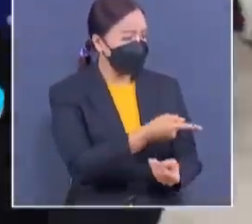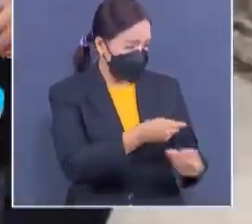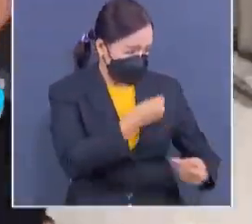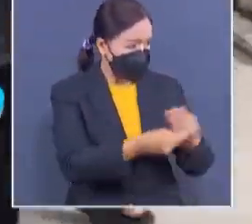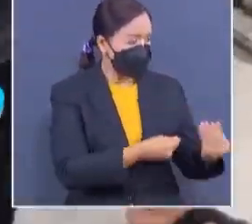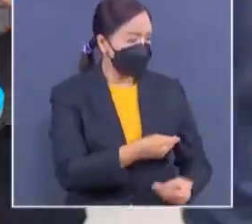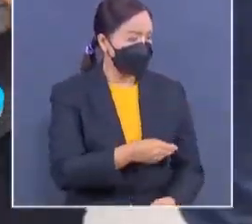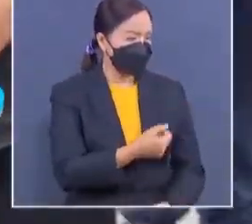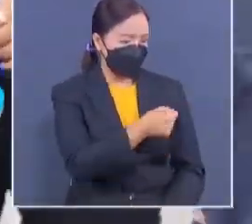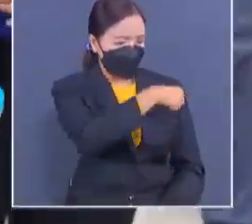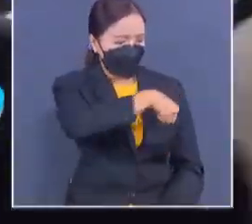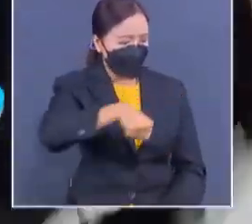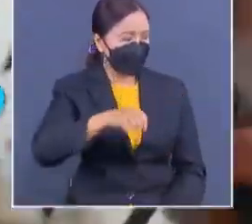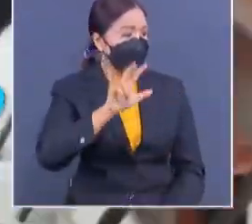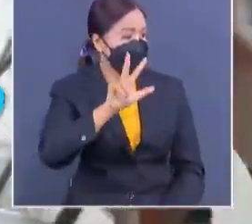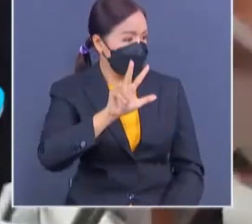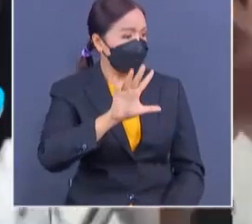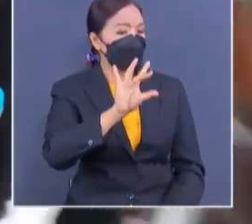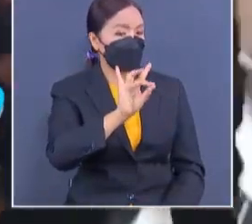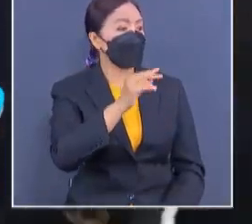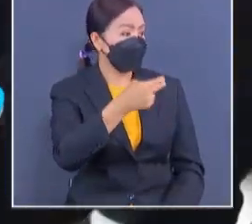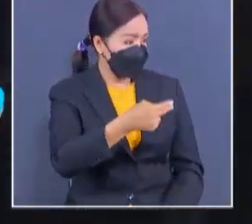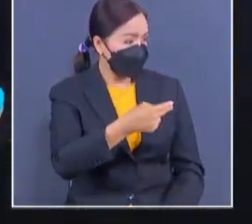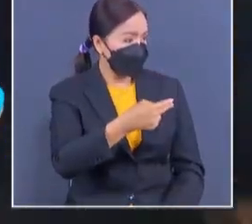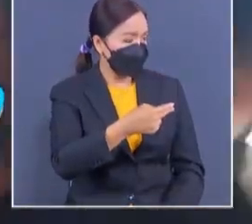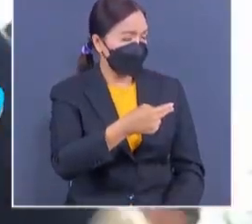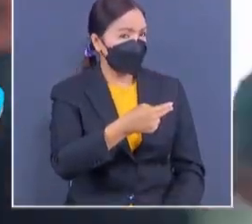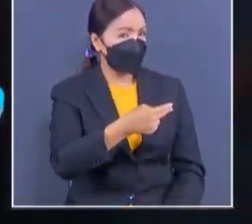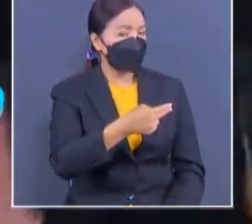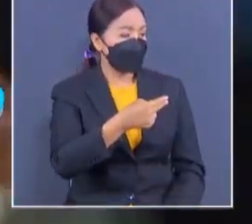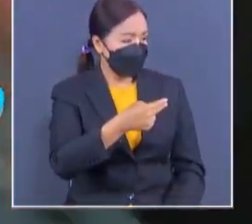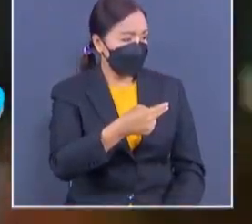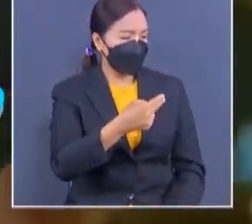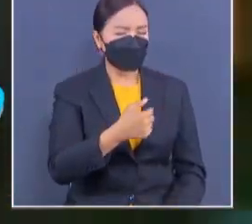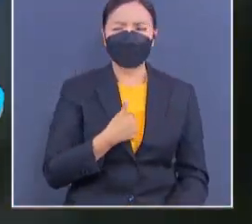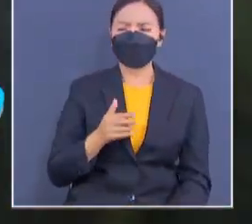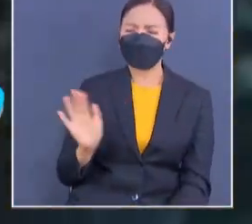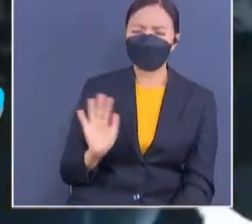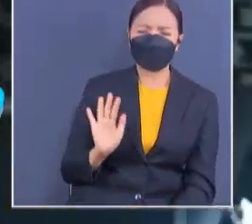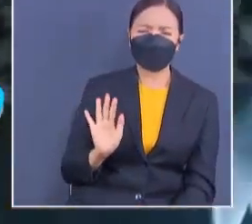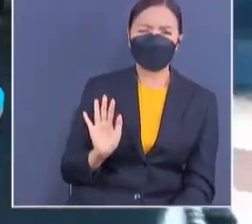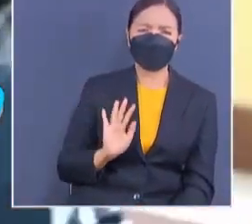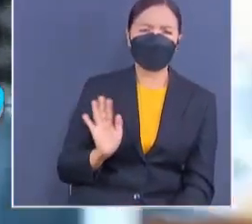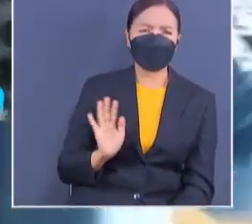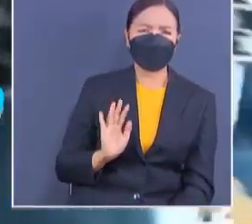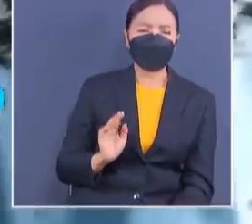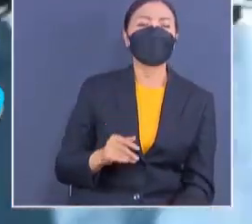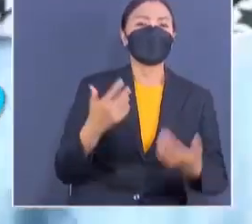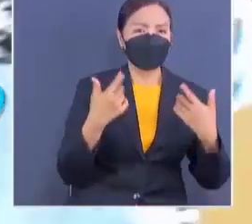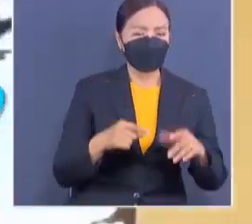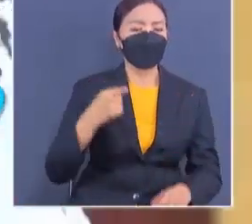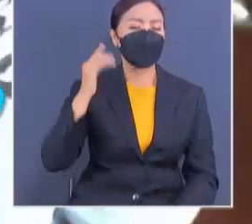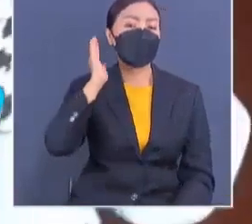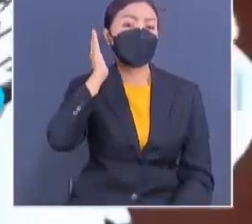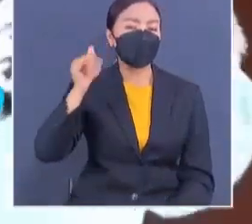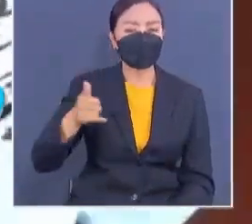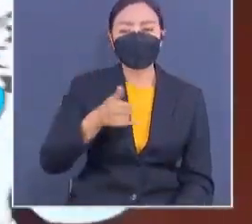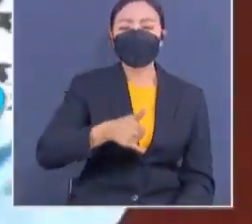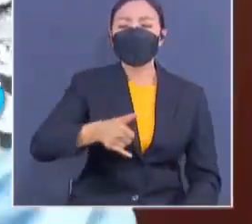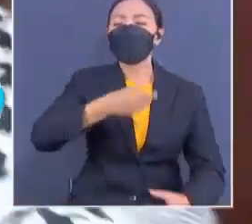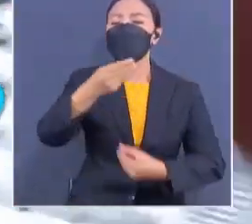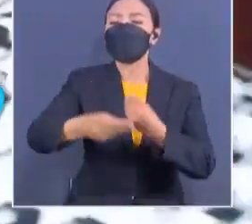สักพักอดีตลูกน้องก็ได้โพสต์ข้อความนะคะก็โพสต์ประมาณบอกว่าขายไปแล้วครับ3ใบ 90,000 บาทพร้อมกับแคปชั่นบอกว่